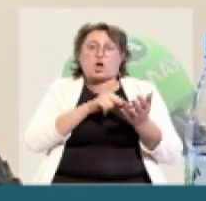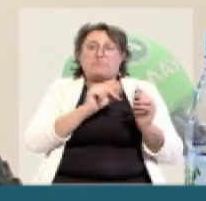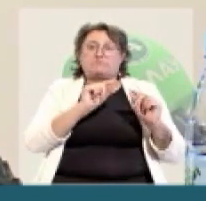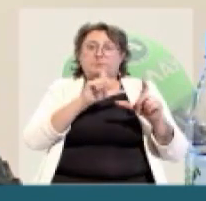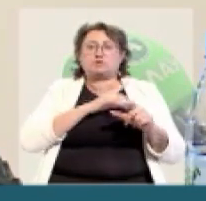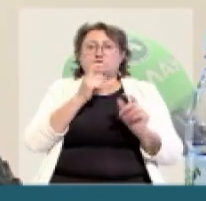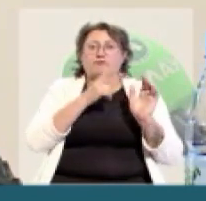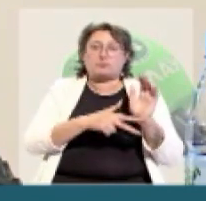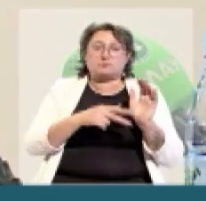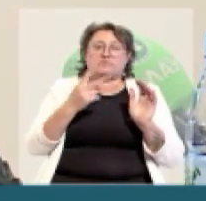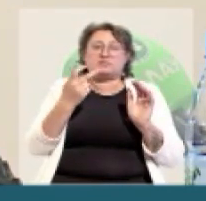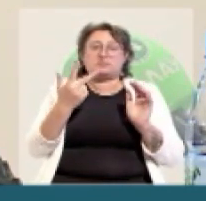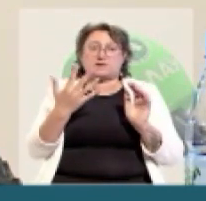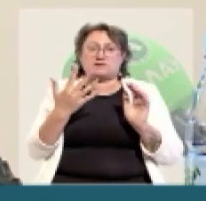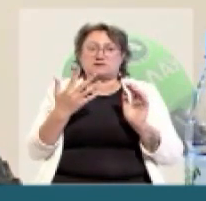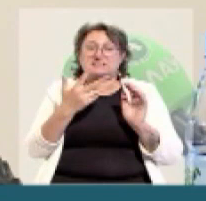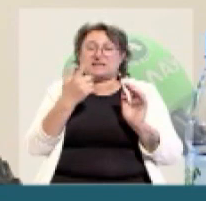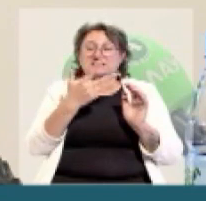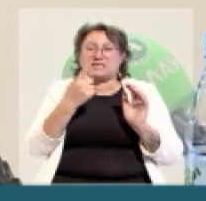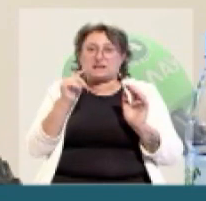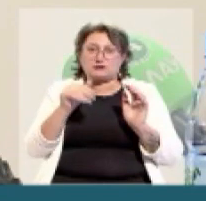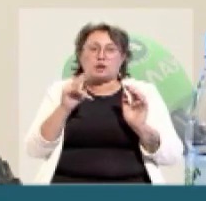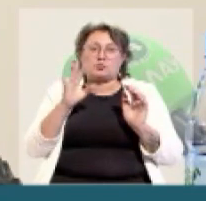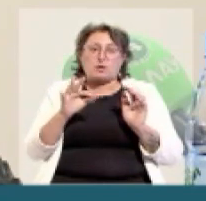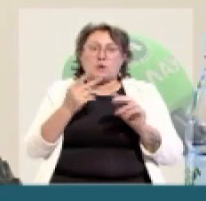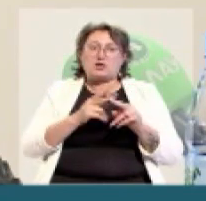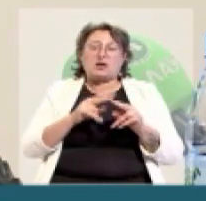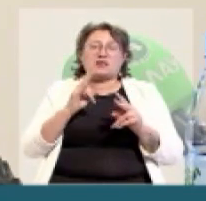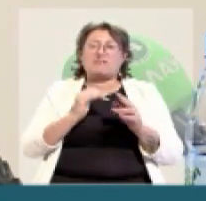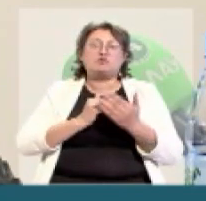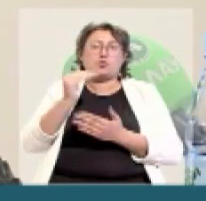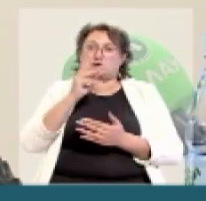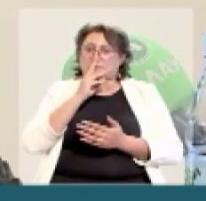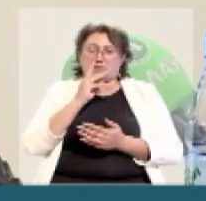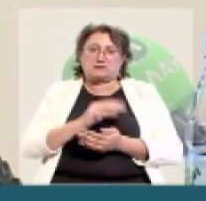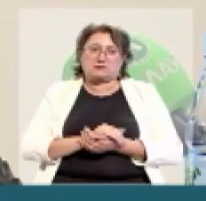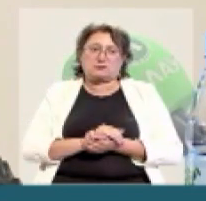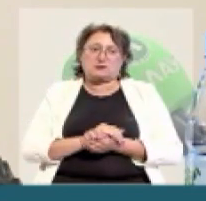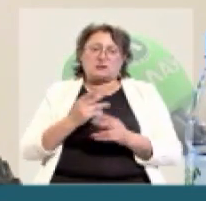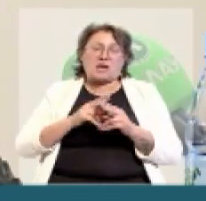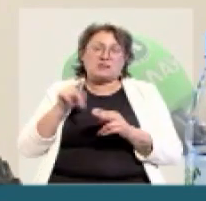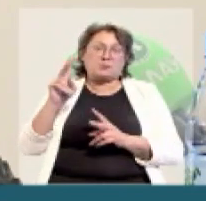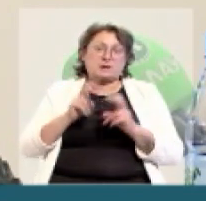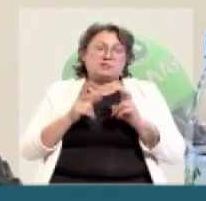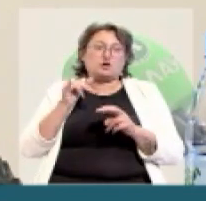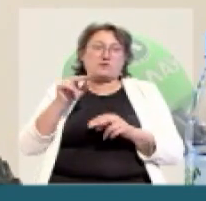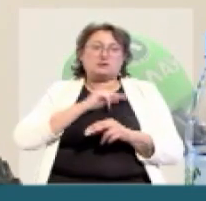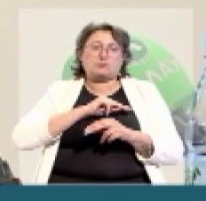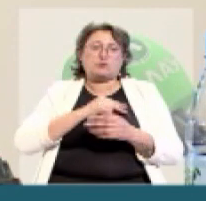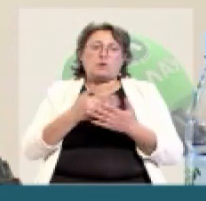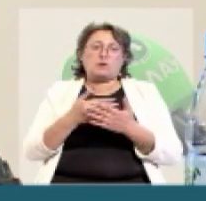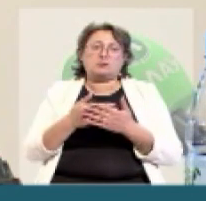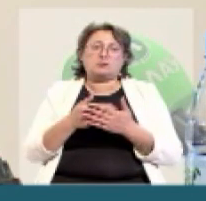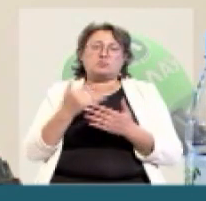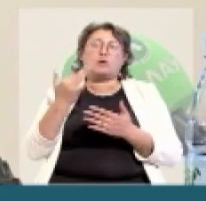была 180, в этом году 231 тысяча. Ну и это невысокая зарплата, я так скажу, на том предприятии, где у вас сейчас трудится